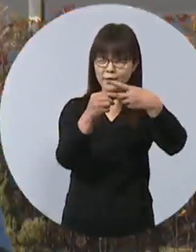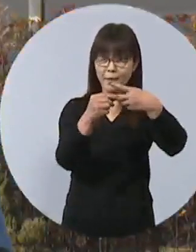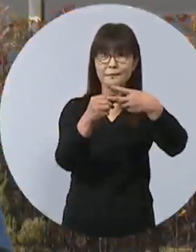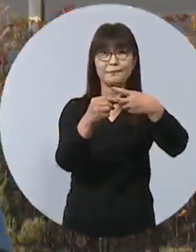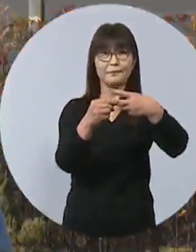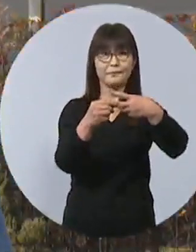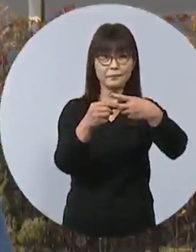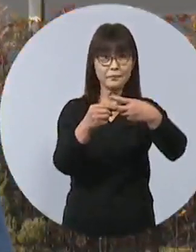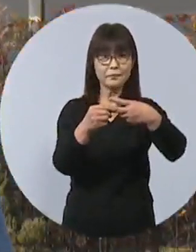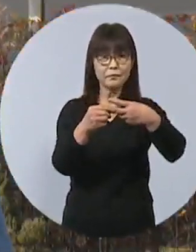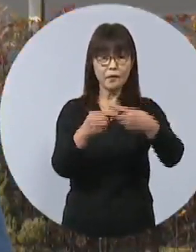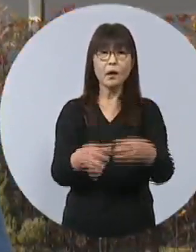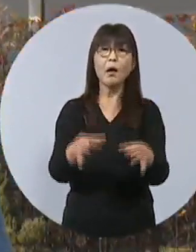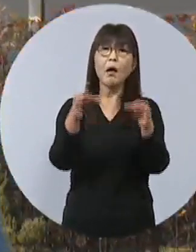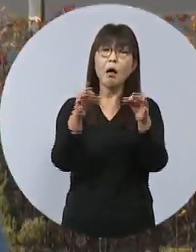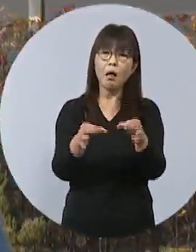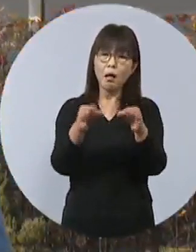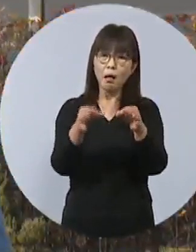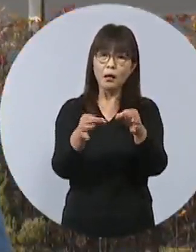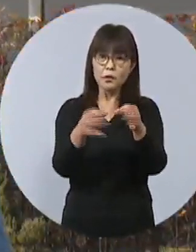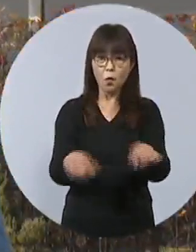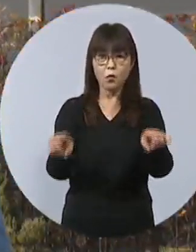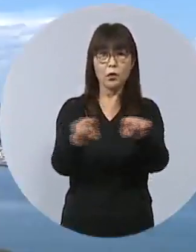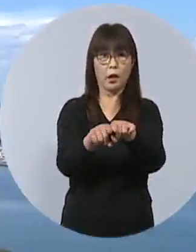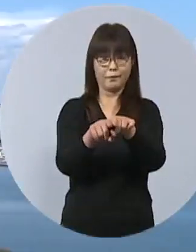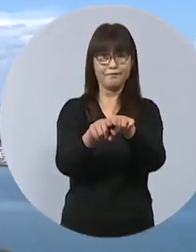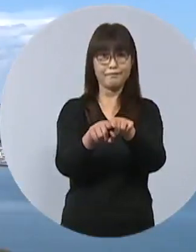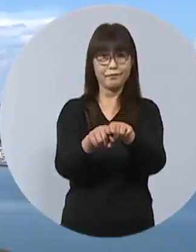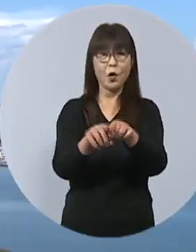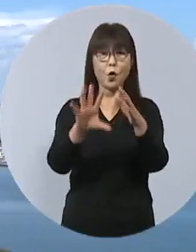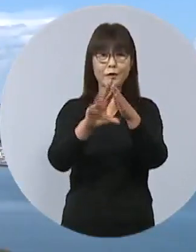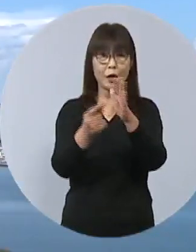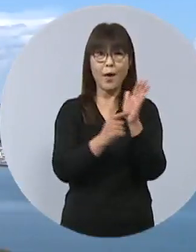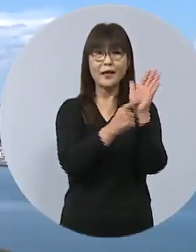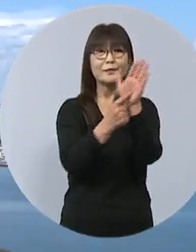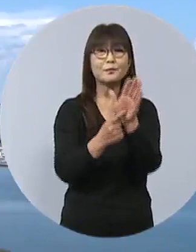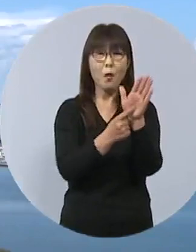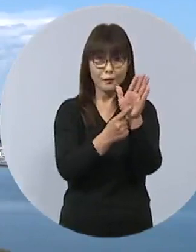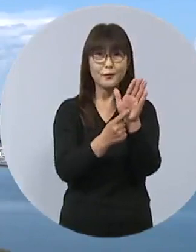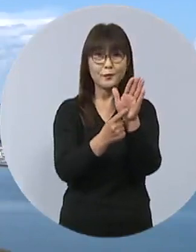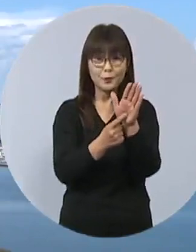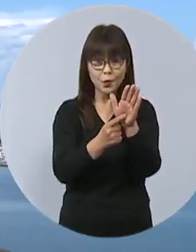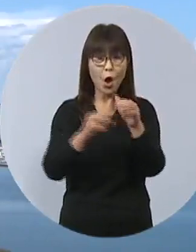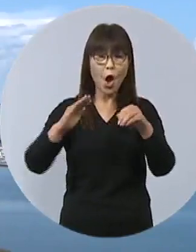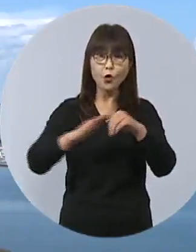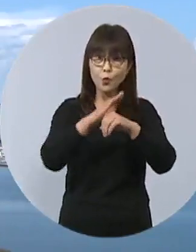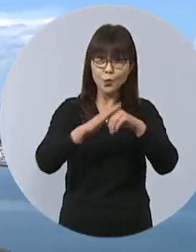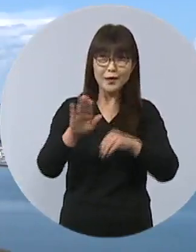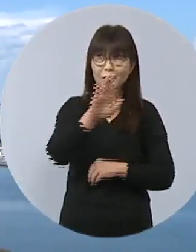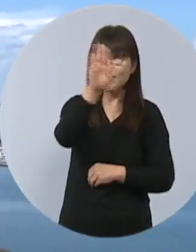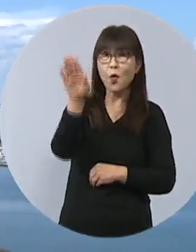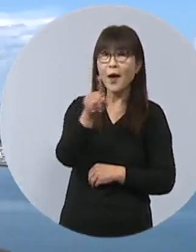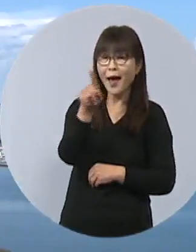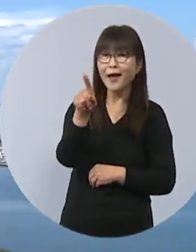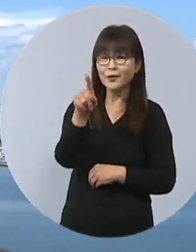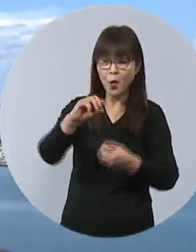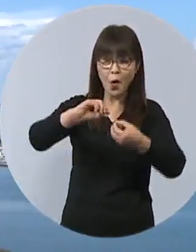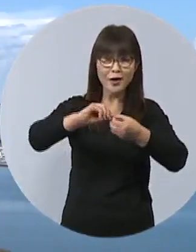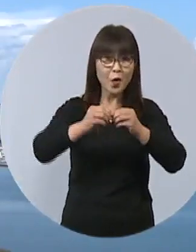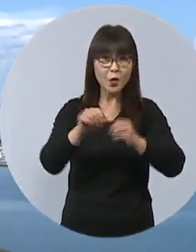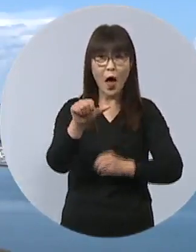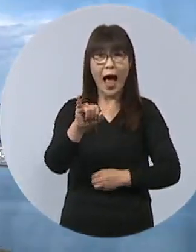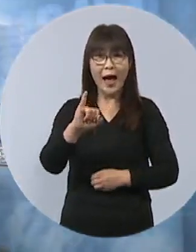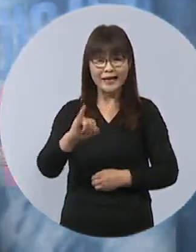2つ目は価値の創出になります。藤沢の象徴である海だったり空だったり、その色の藍